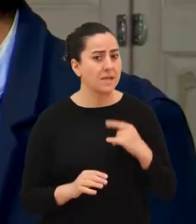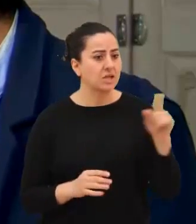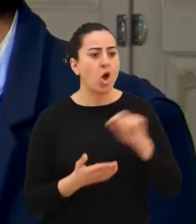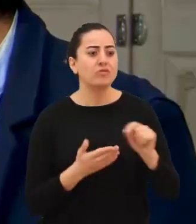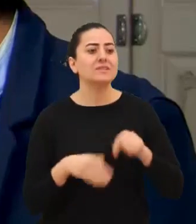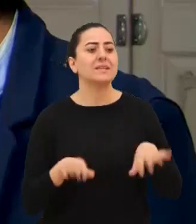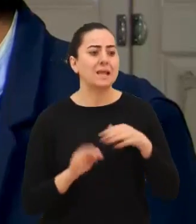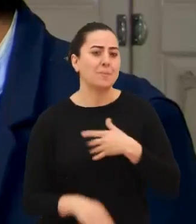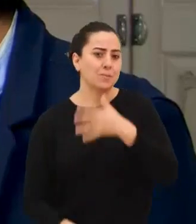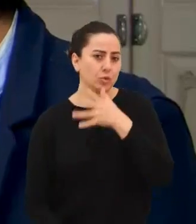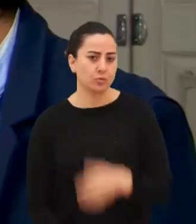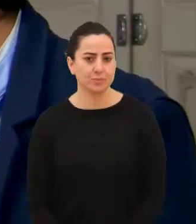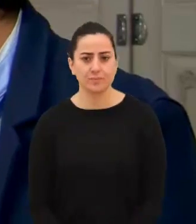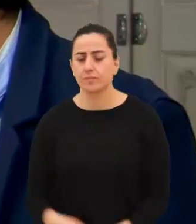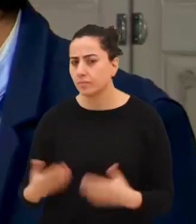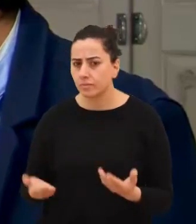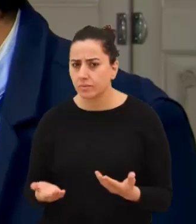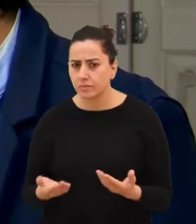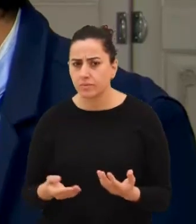ofiste olmadığını biliyorum. Nasıl yani?